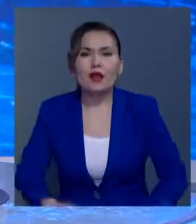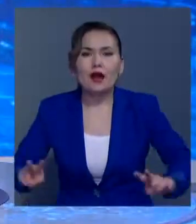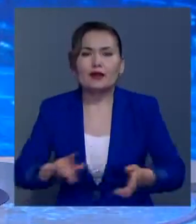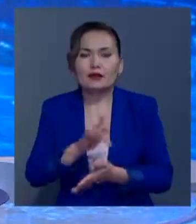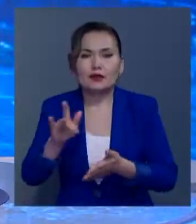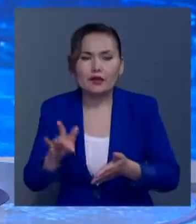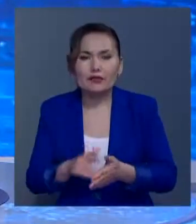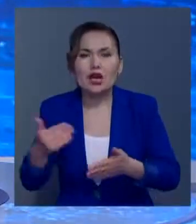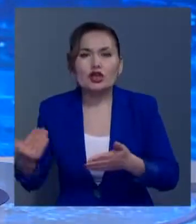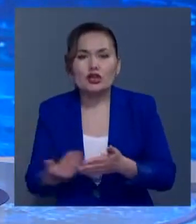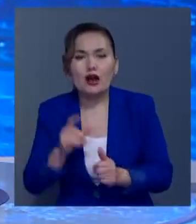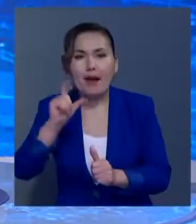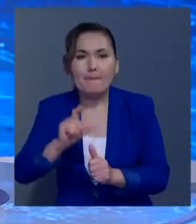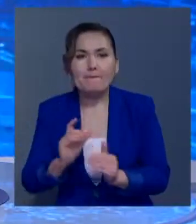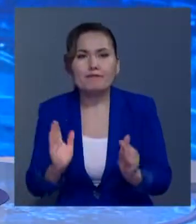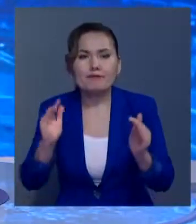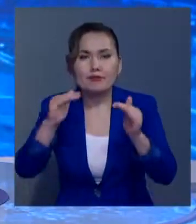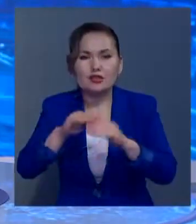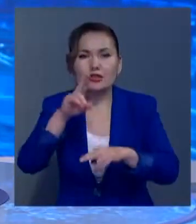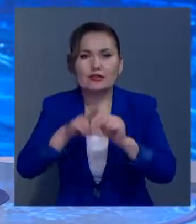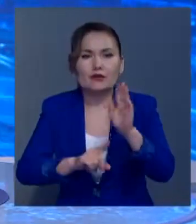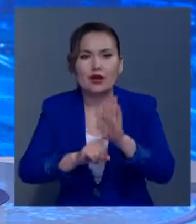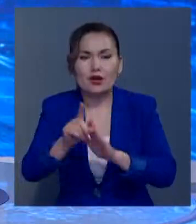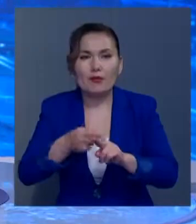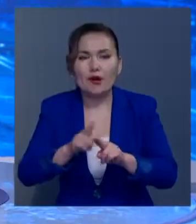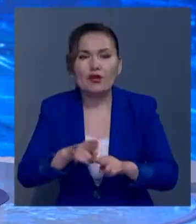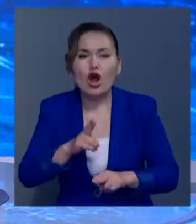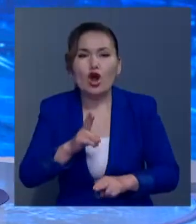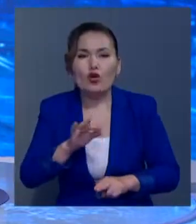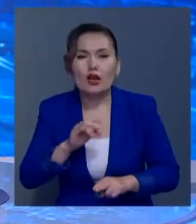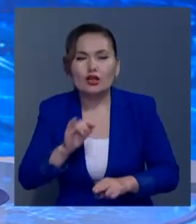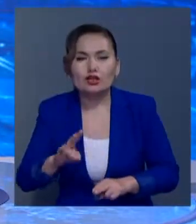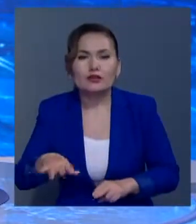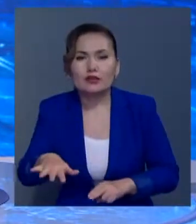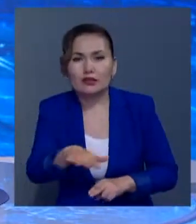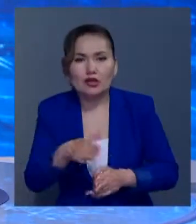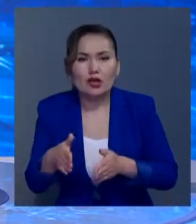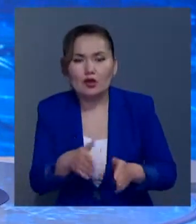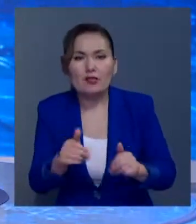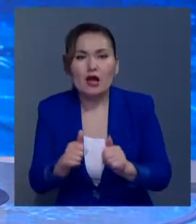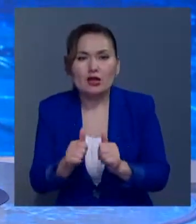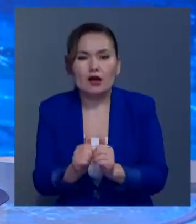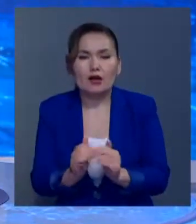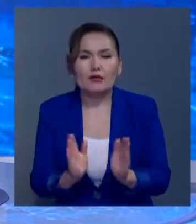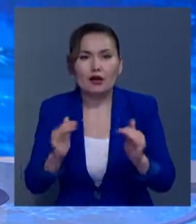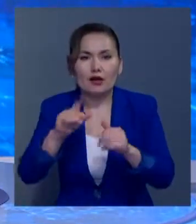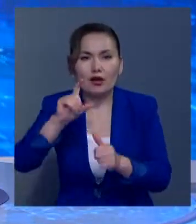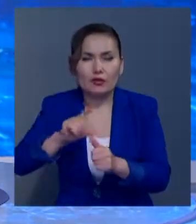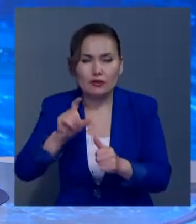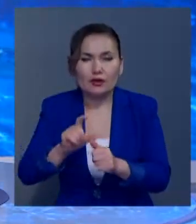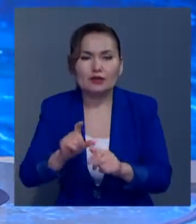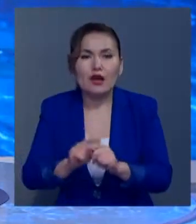Елордада жаңа мешіт бой көтереді. Алла үйін Қорғалжын тас жолы бойында салу жоспарланған, бірақ ондағы тұрғындар бұл